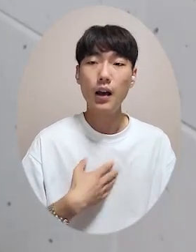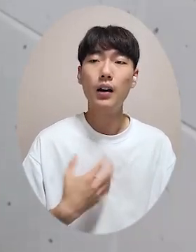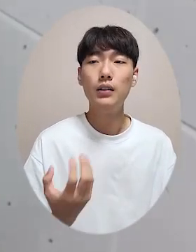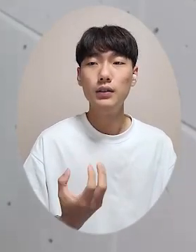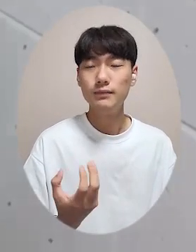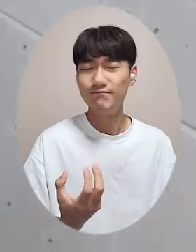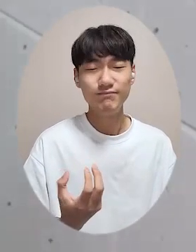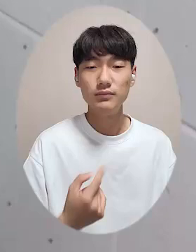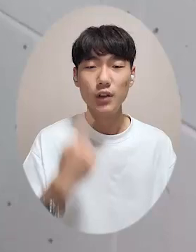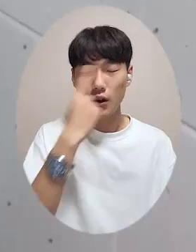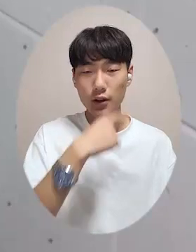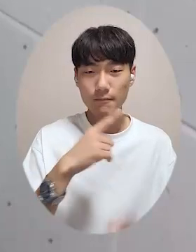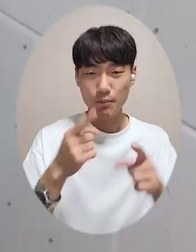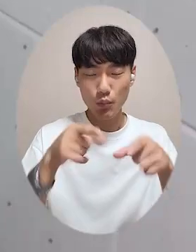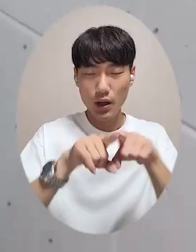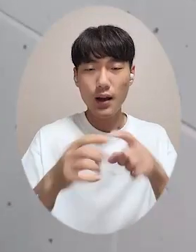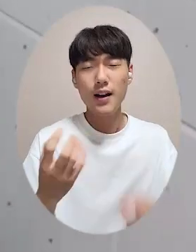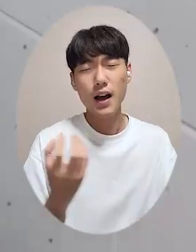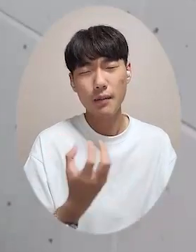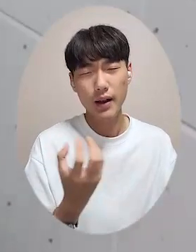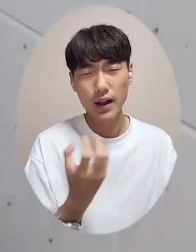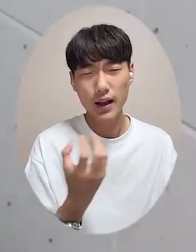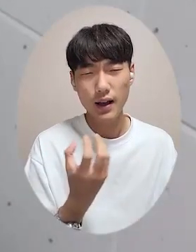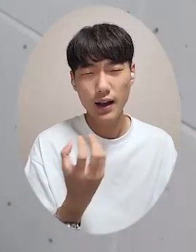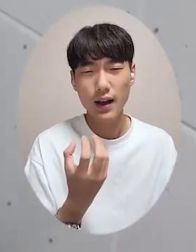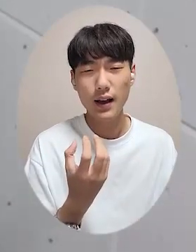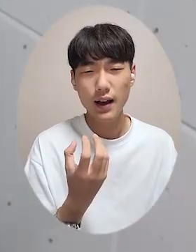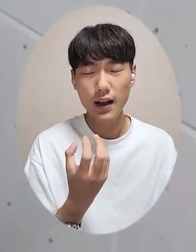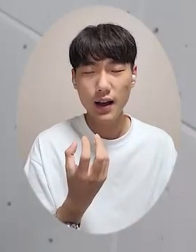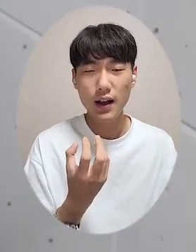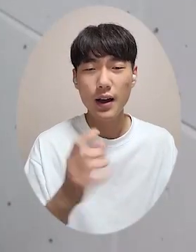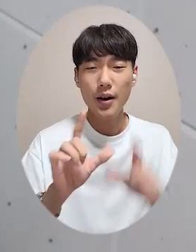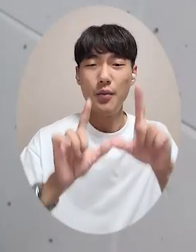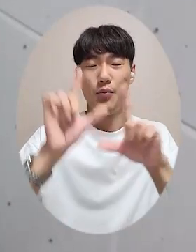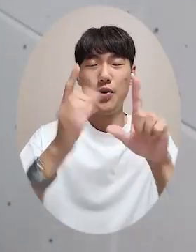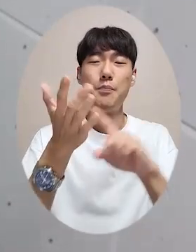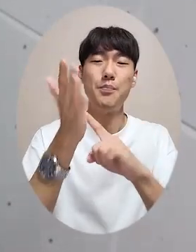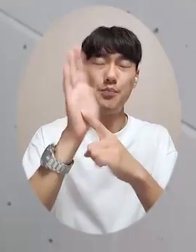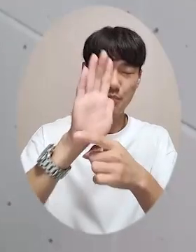아파. 이럴 때 약간 액센트가 약간 낮아지면서 진짜 아.